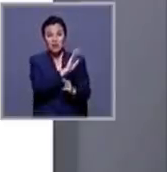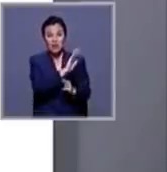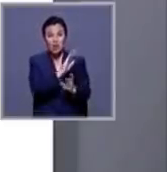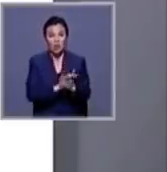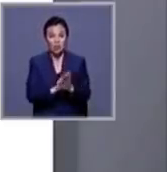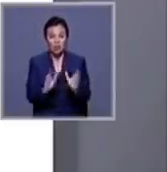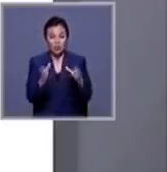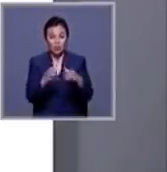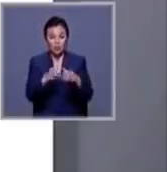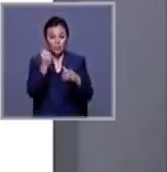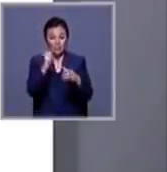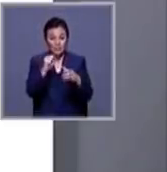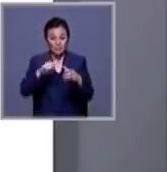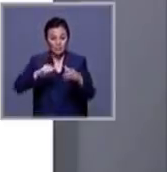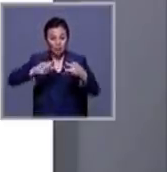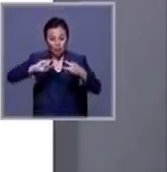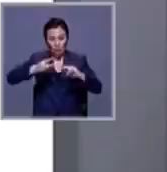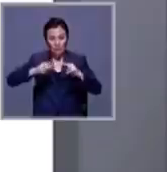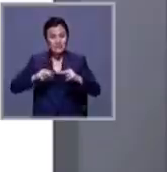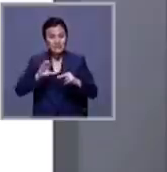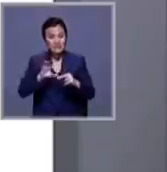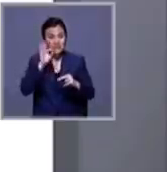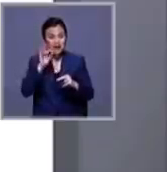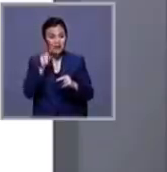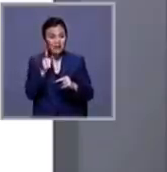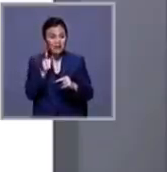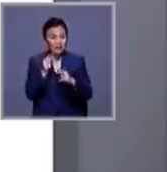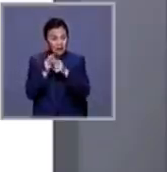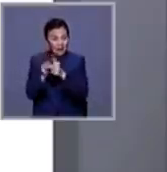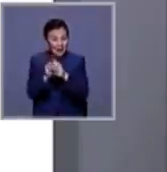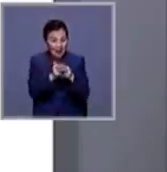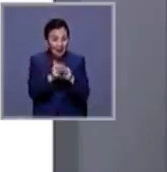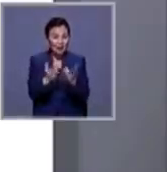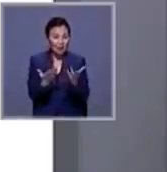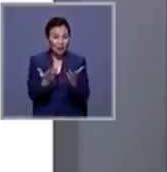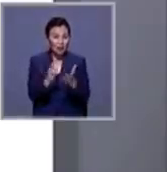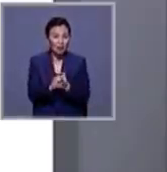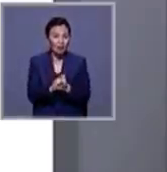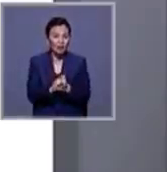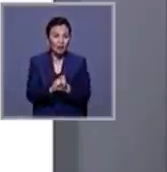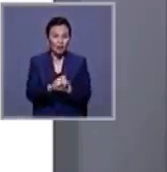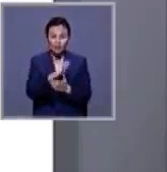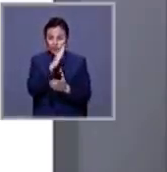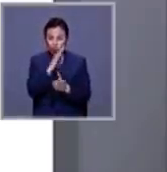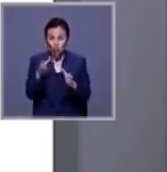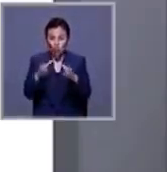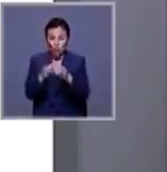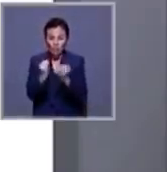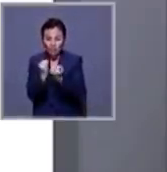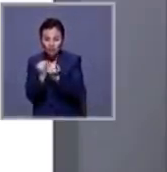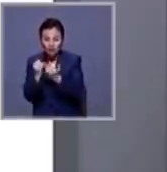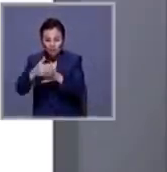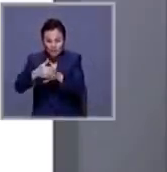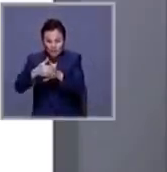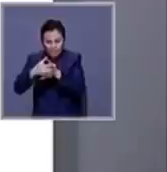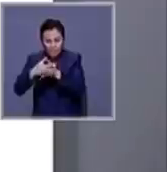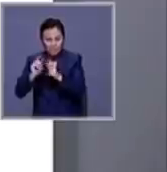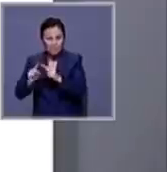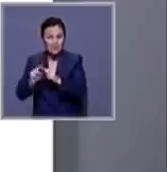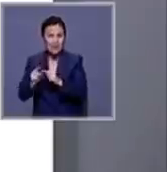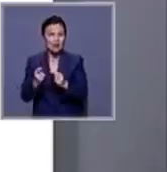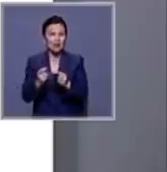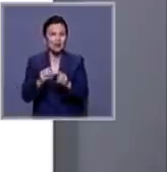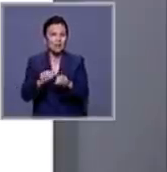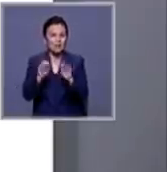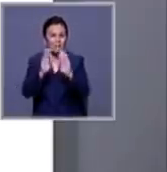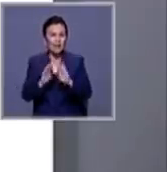จิบกลุ่มเลือกกันเองแล้วที่สมมติว่ามีคนโวยว่าบล็อกโหวตอะไรต่างเนี่ยนะฮ ะ ขึ้นมาแล้วจะเป็นยังไงทีนี้ถ้าเราดูนะฮะถ้าเรา